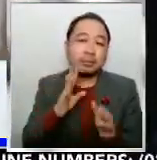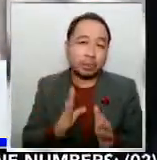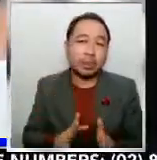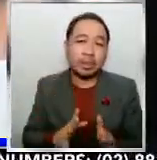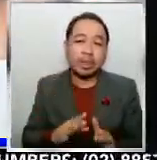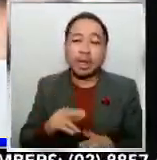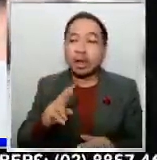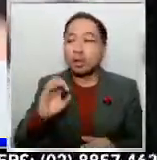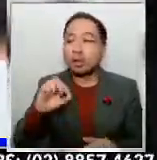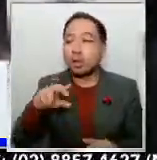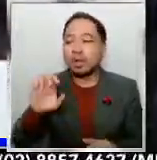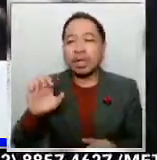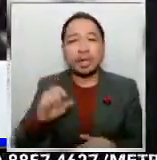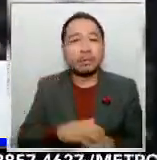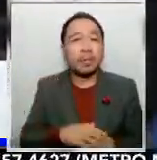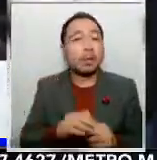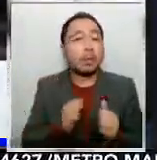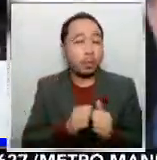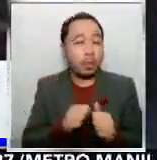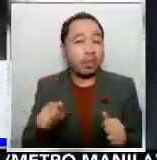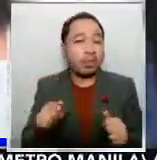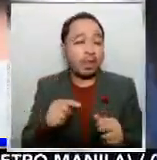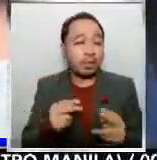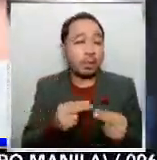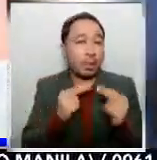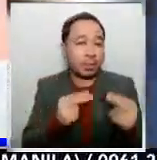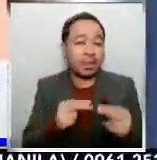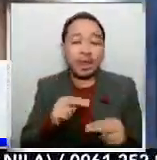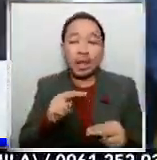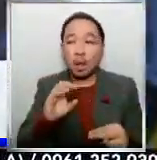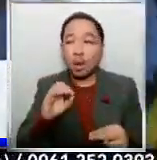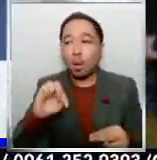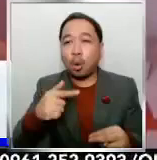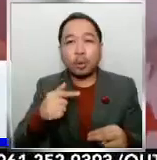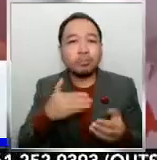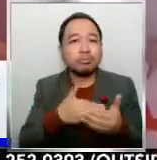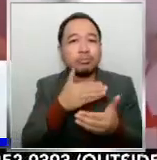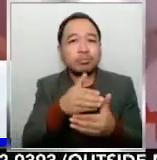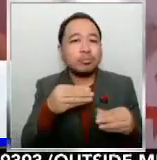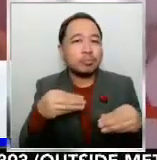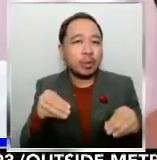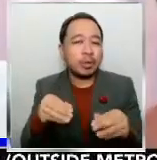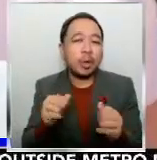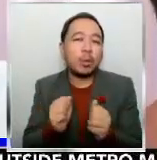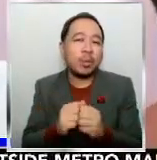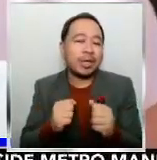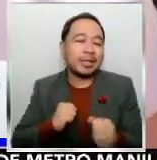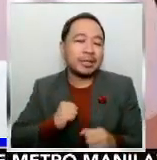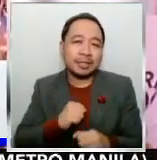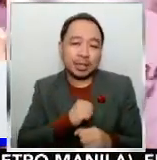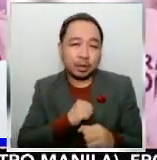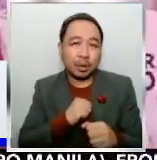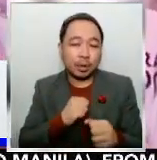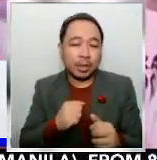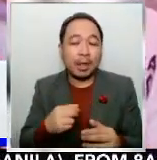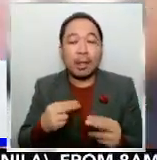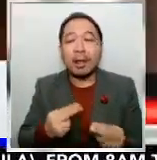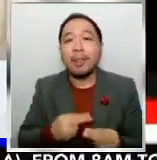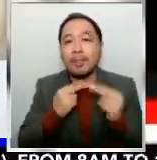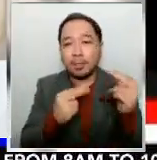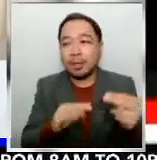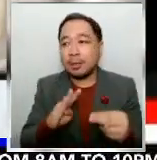Doc Weliong, naglibot sa palengke ng Baguio kasama ang kanilang senatorial aspirants na sina Samira Gutok, Carl Balita at Jopet